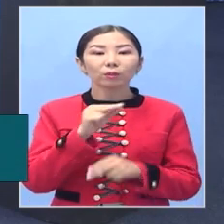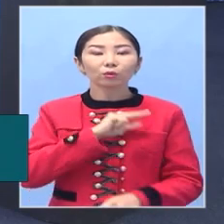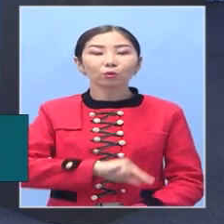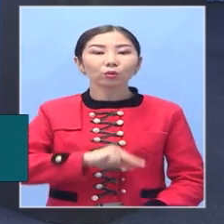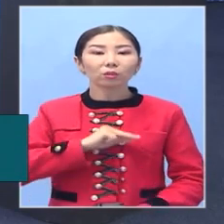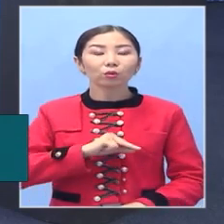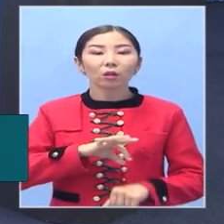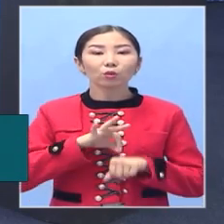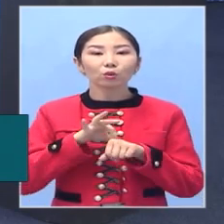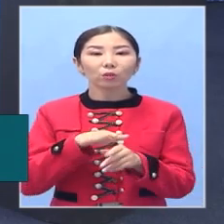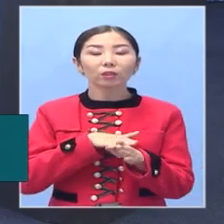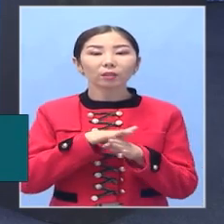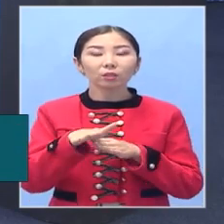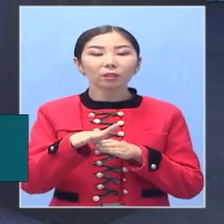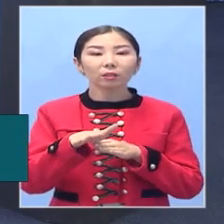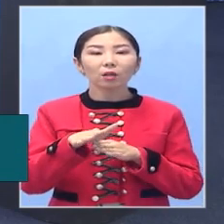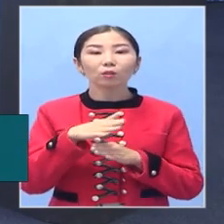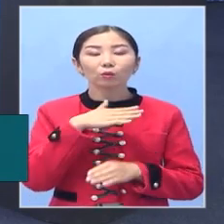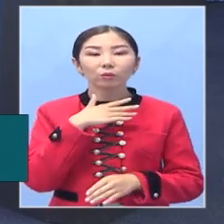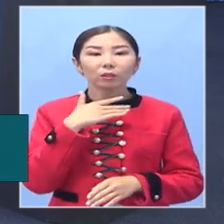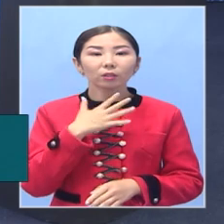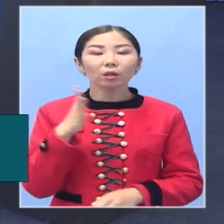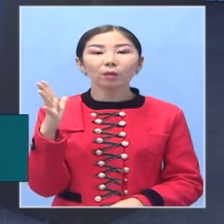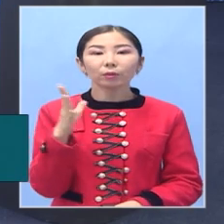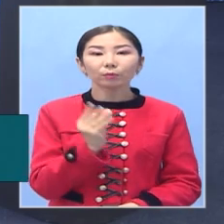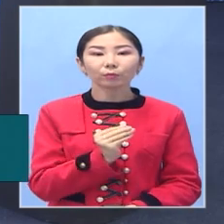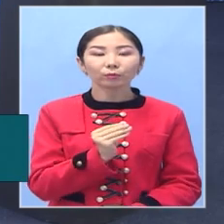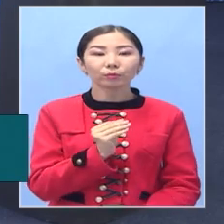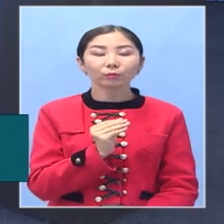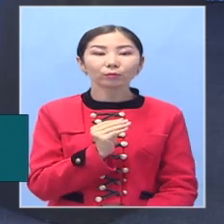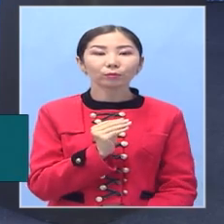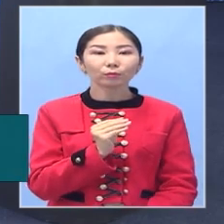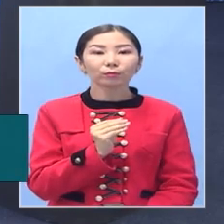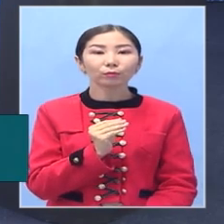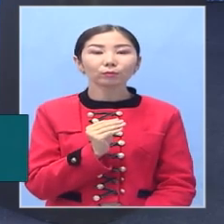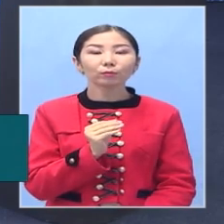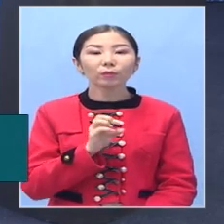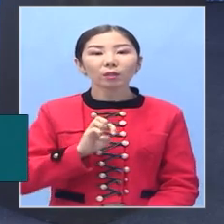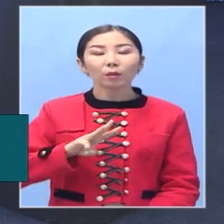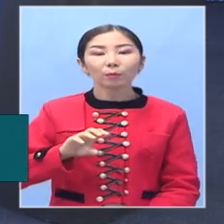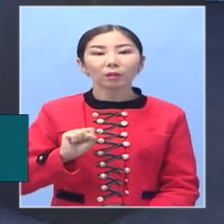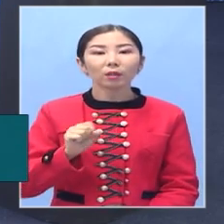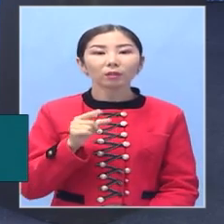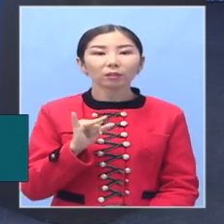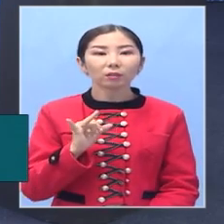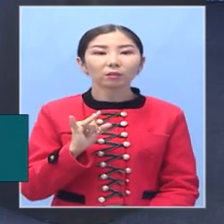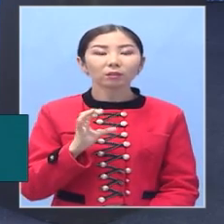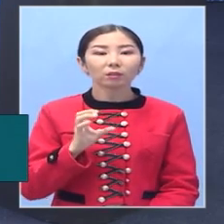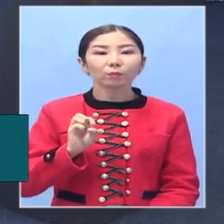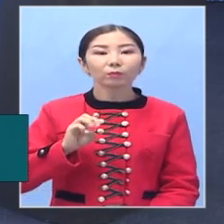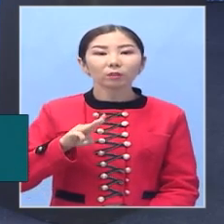жөндеудің жүріп жатқан жерлердің көпшілігі ол магистралдық жолдар.